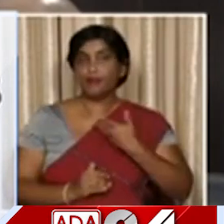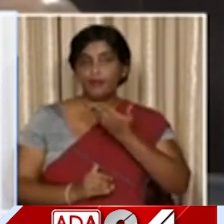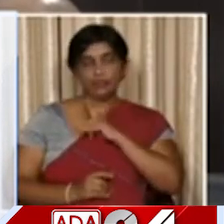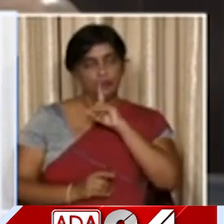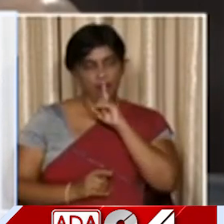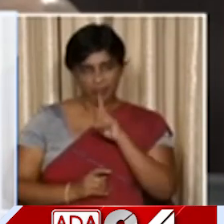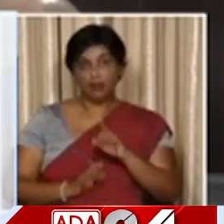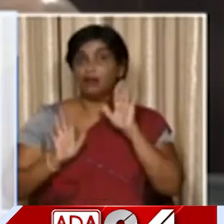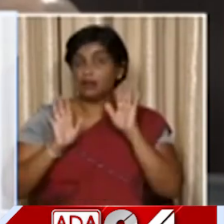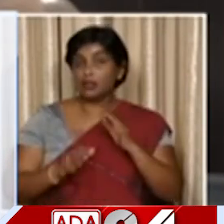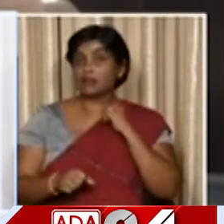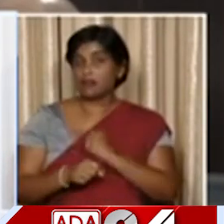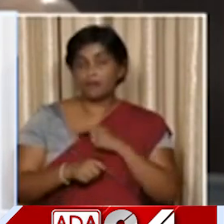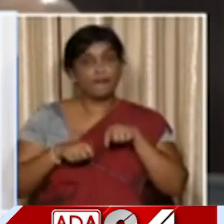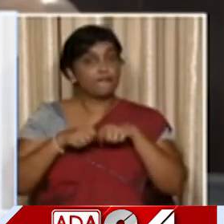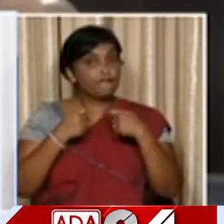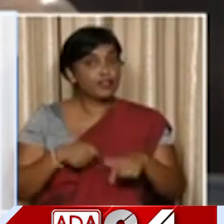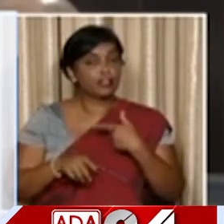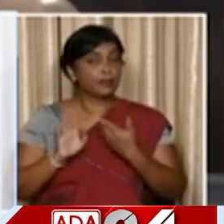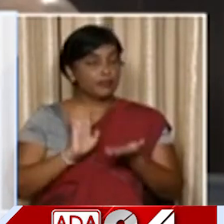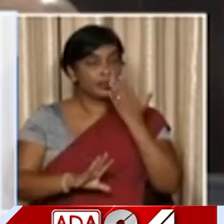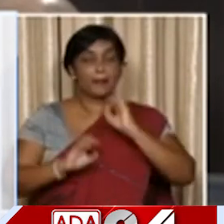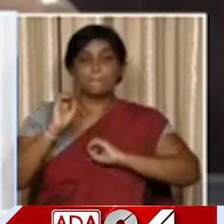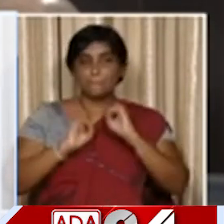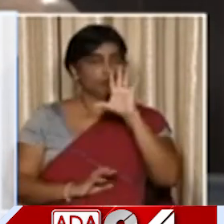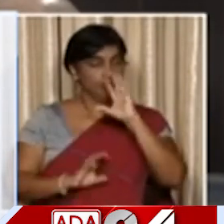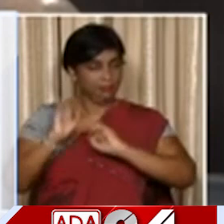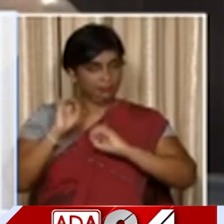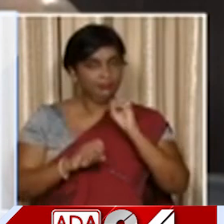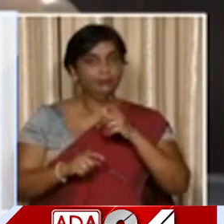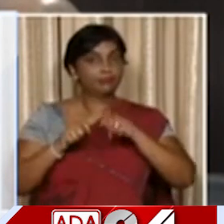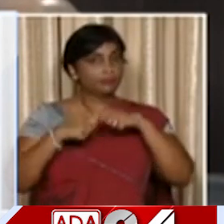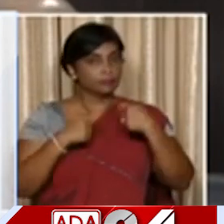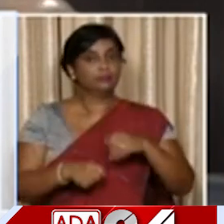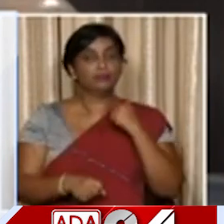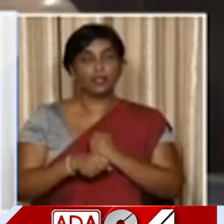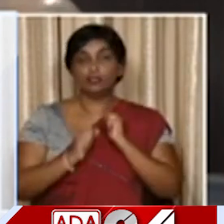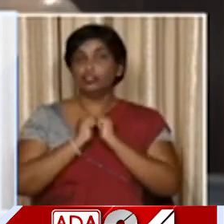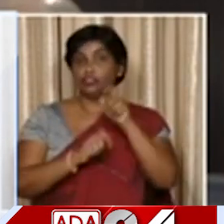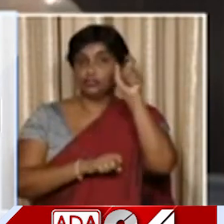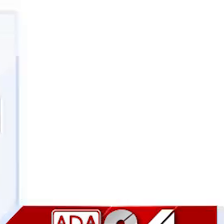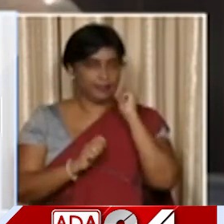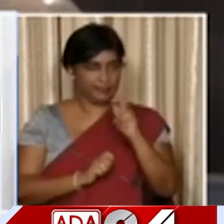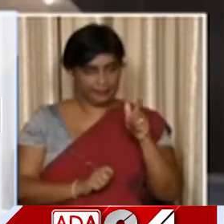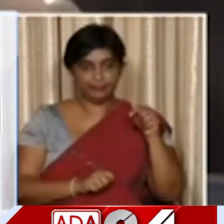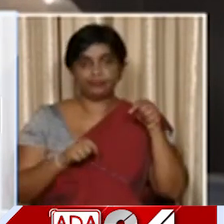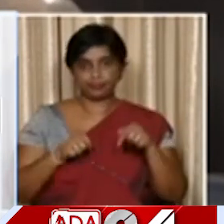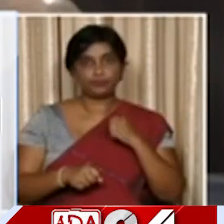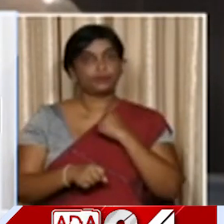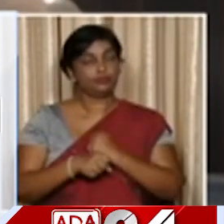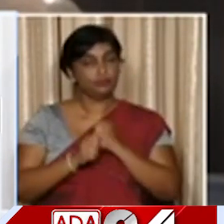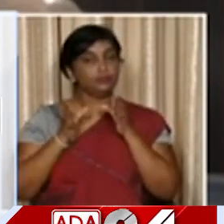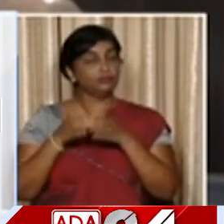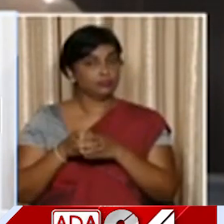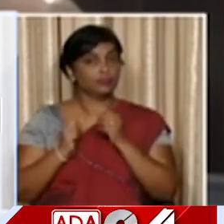සමහරු පවතන. නමුත් රාජ්‍ය වියදම් වලින් වැඩි ප්‍රතිශතයක් එනම් 35% වැය වන්නේ රාජ්‍ය සේවකයන්ගේ වැටුප් ගෙවීම. එනට රාජ්‍යාංශයේ